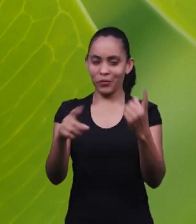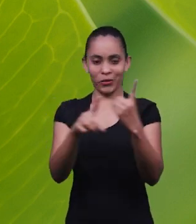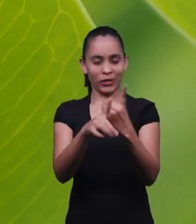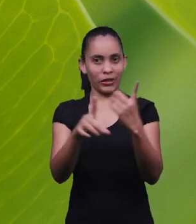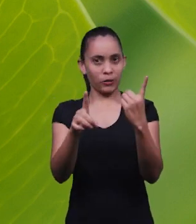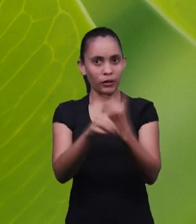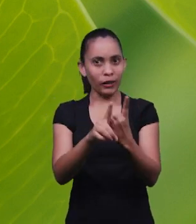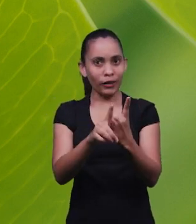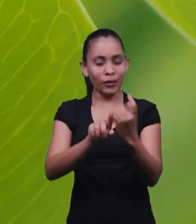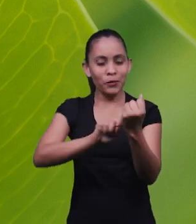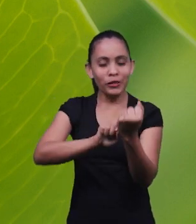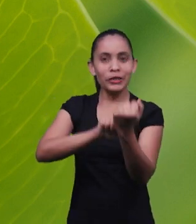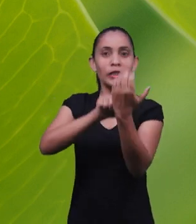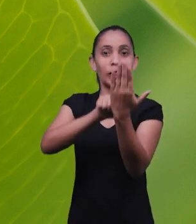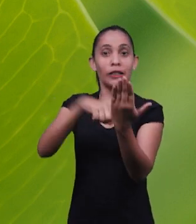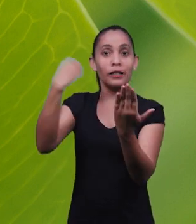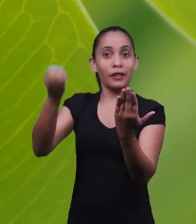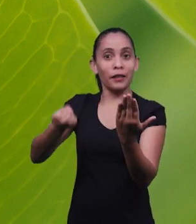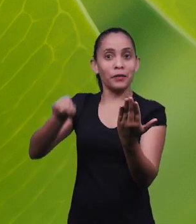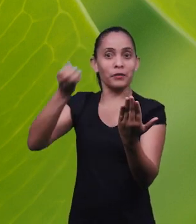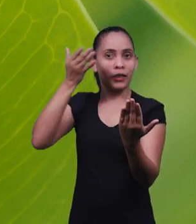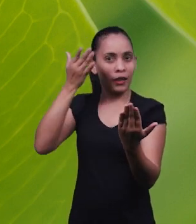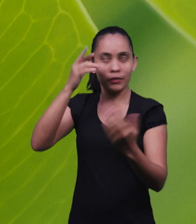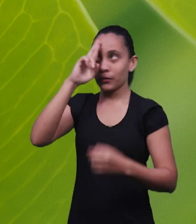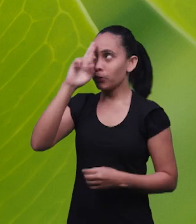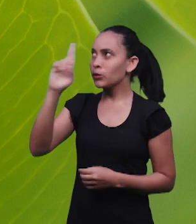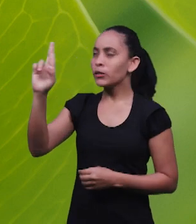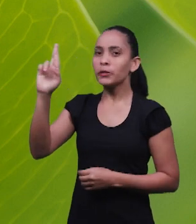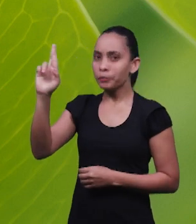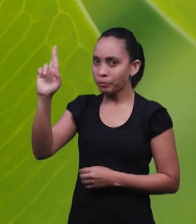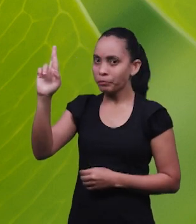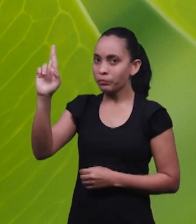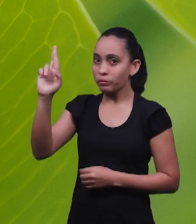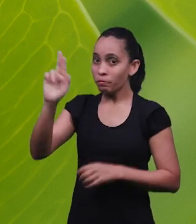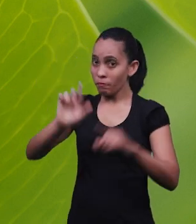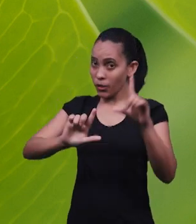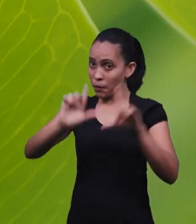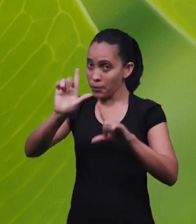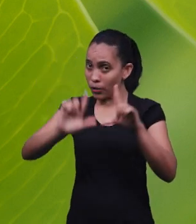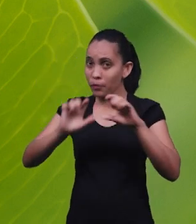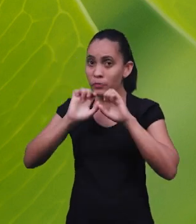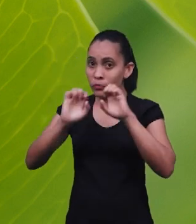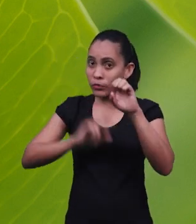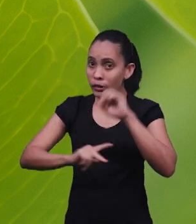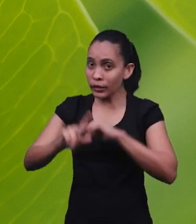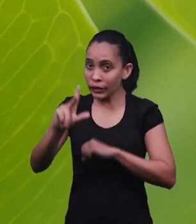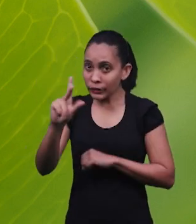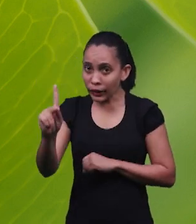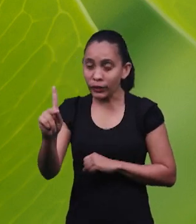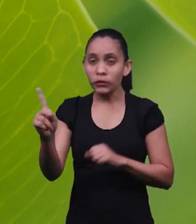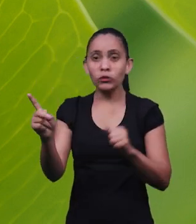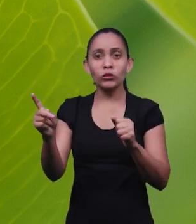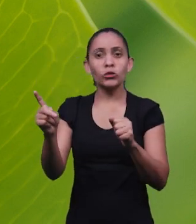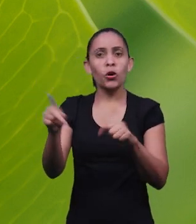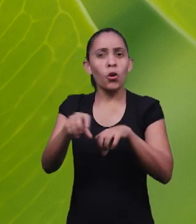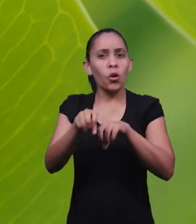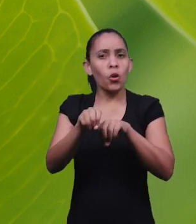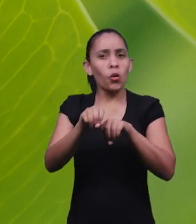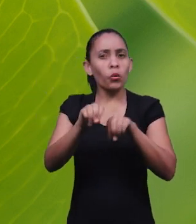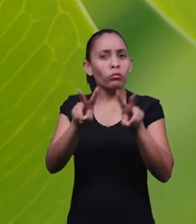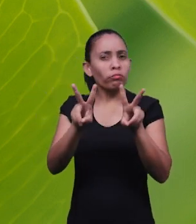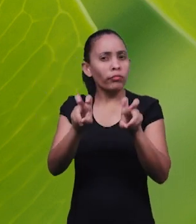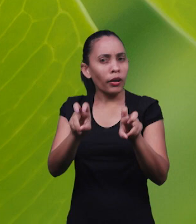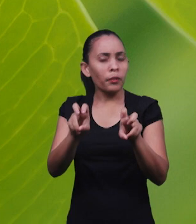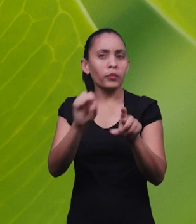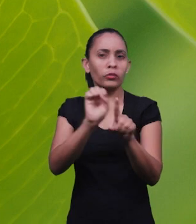devant le mystère révélé de la part du Seigneur, cette formation qui travaille ensemble avec l'école biblique